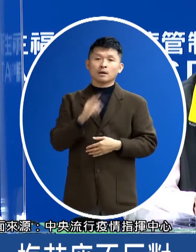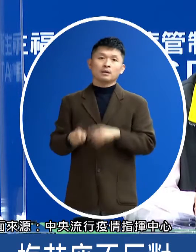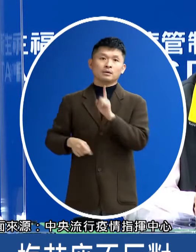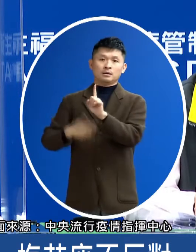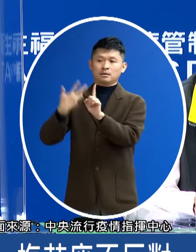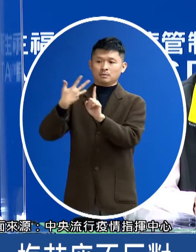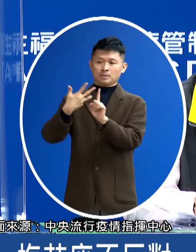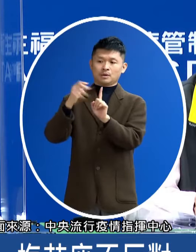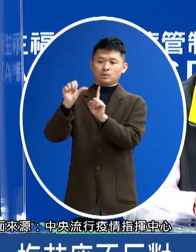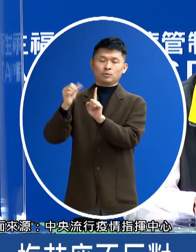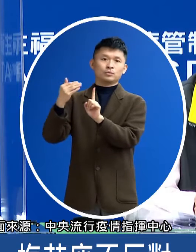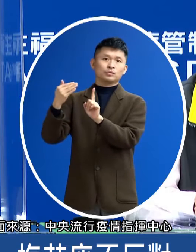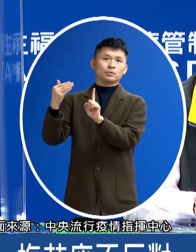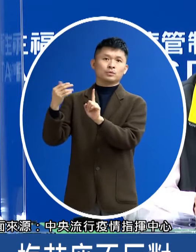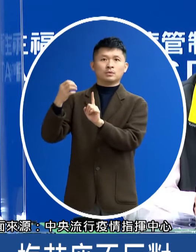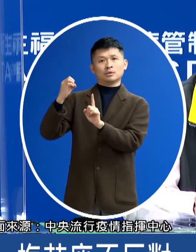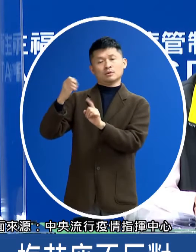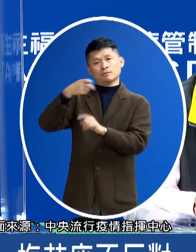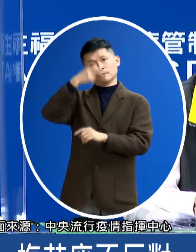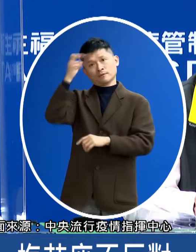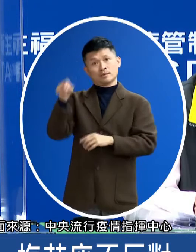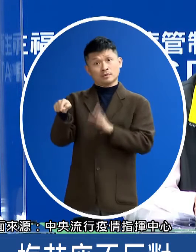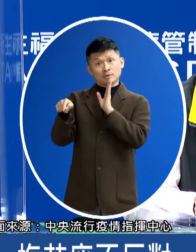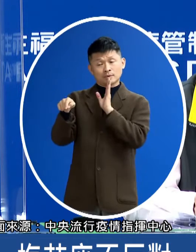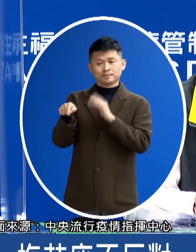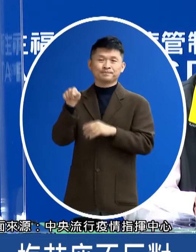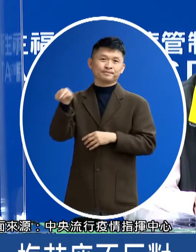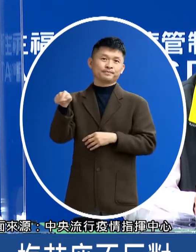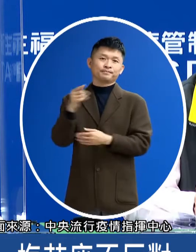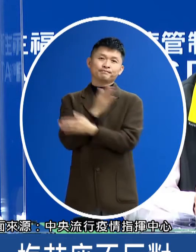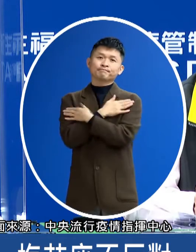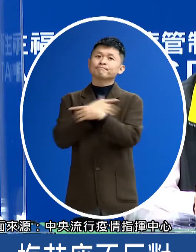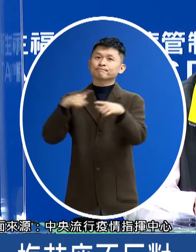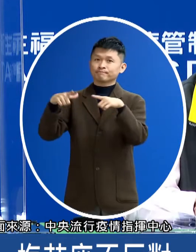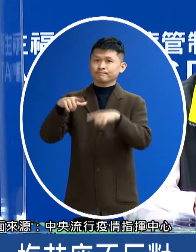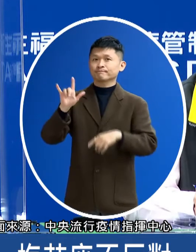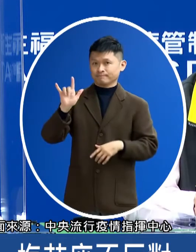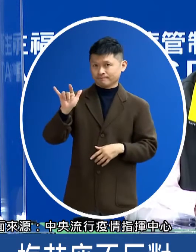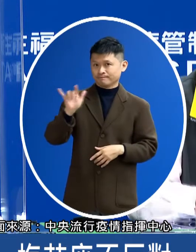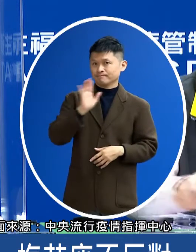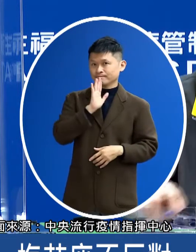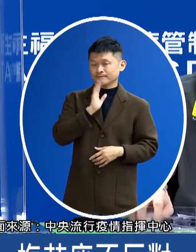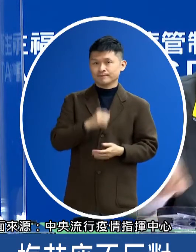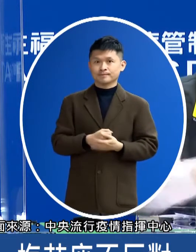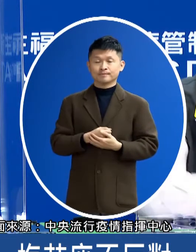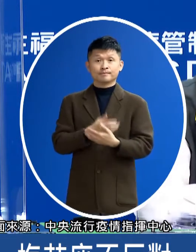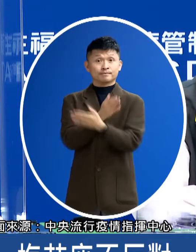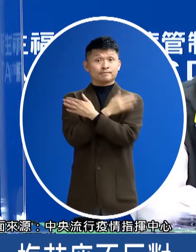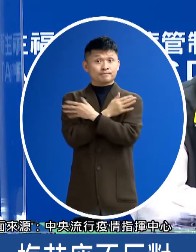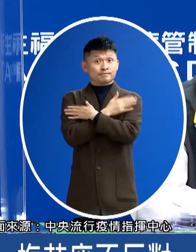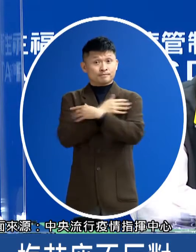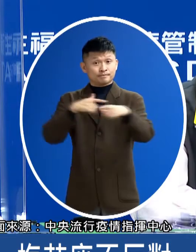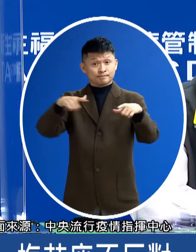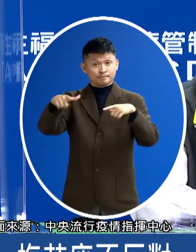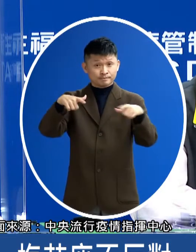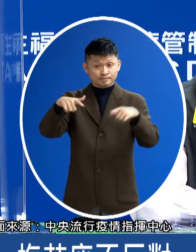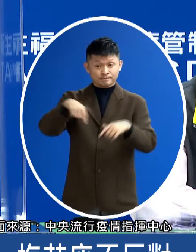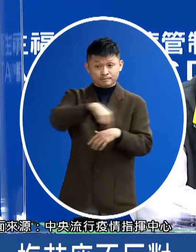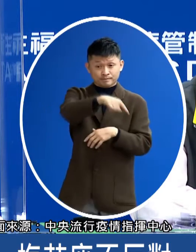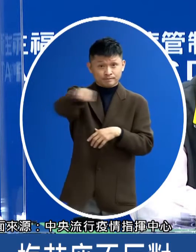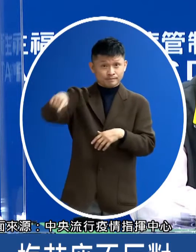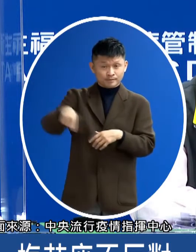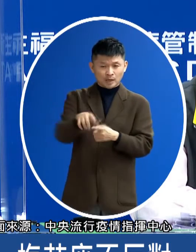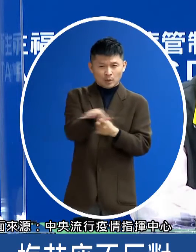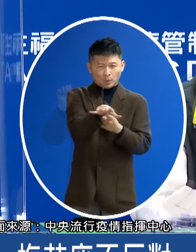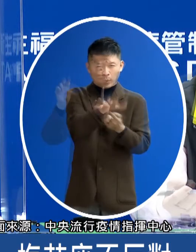不会因为这些场合出现群聚就把整个产业给关掉。至于隔板和梅花座的部分，不反对，但也不强制